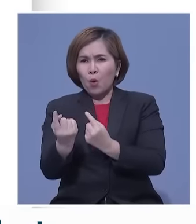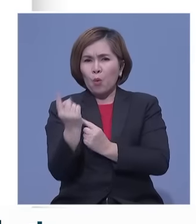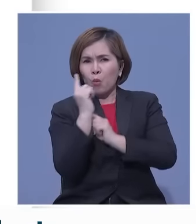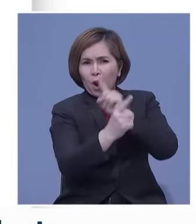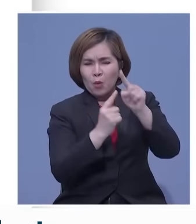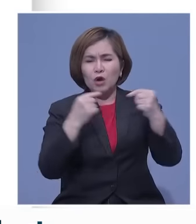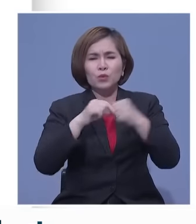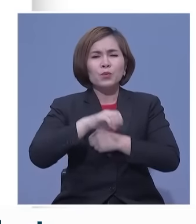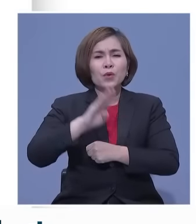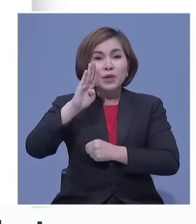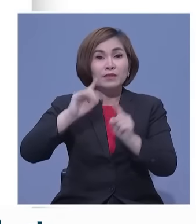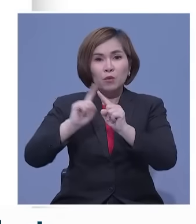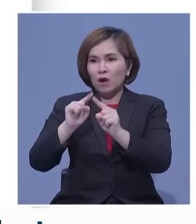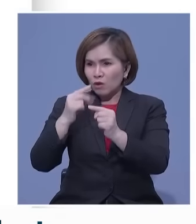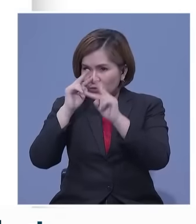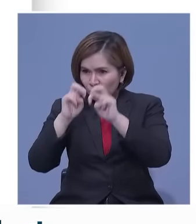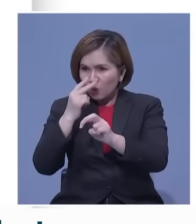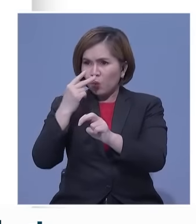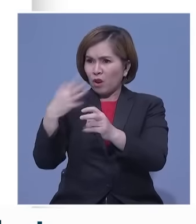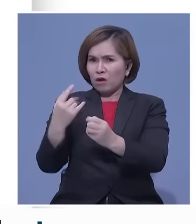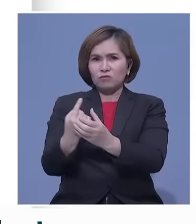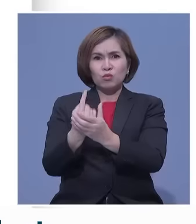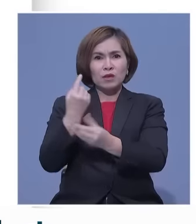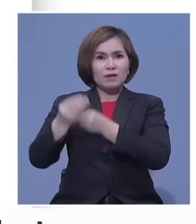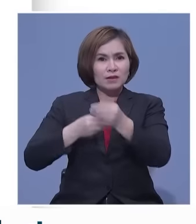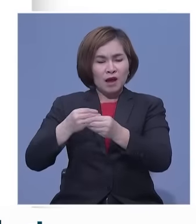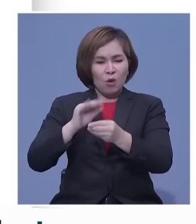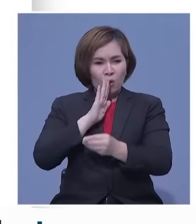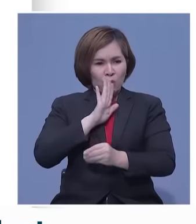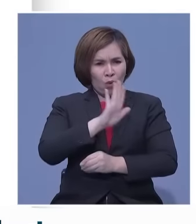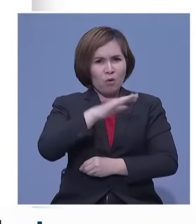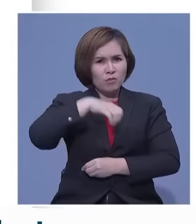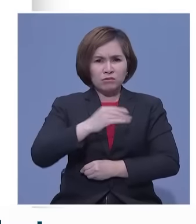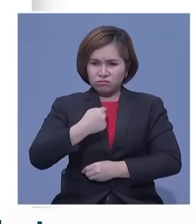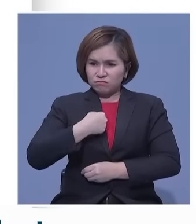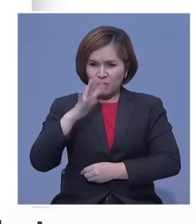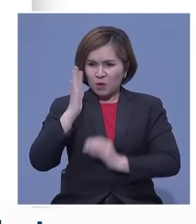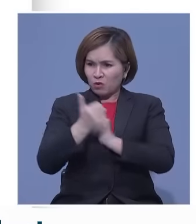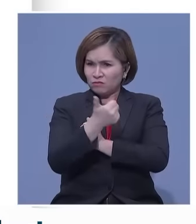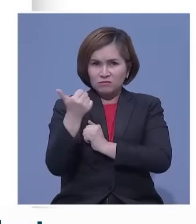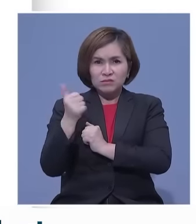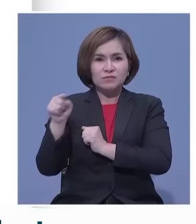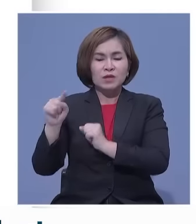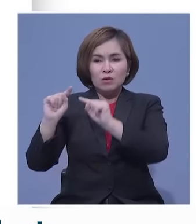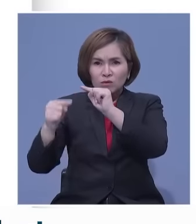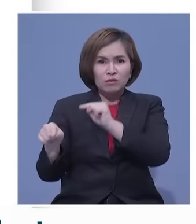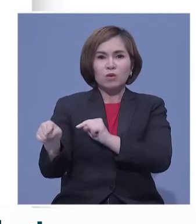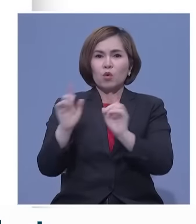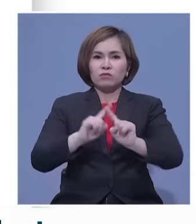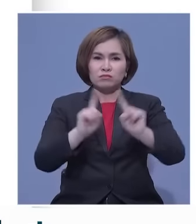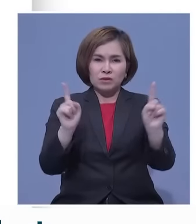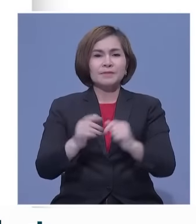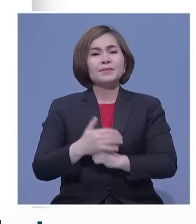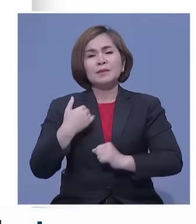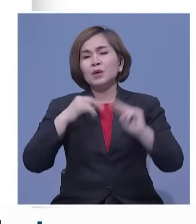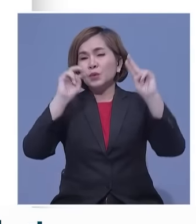บริษัทกลับไม่ได้เป็นตัวแทนจำหน่ายของผมแบบที่กล่าวอ้างเลยก็คือจะบอกว่าเป็นคนนอกอ่ะที่เข้ามาวิพากษ์วิจารณ์นะฮะแล้วก็บอก